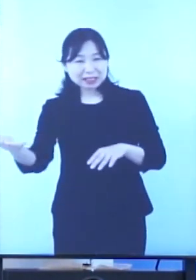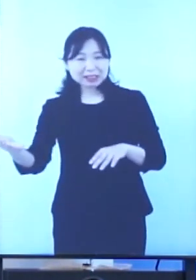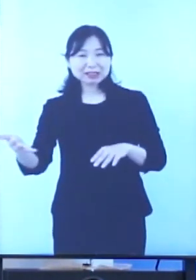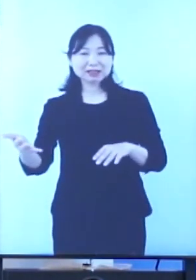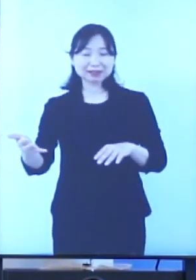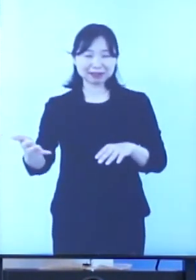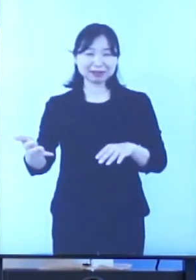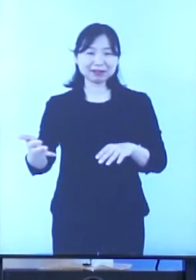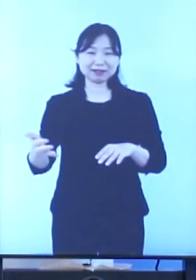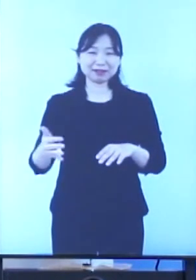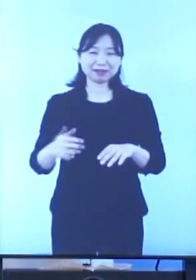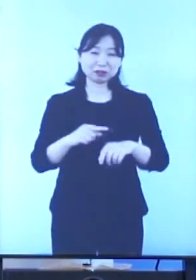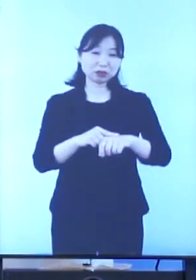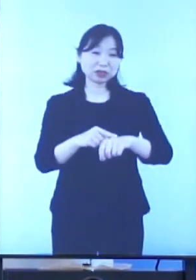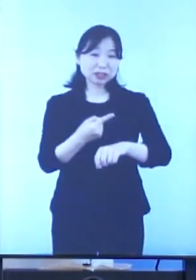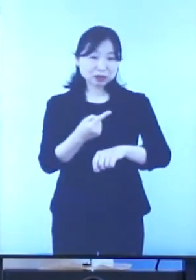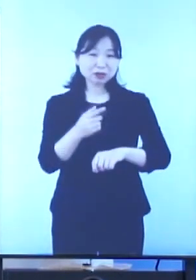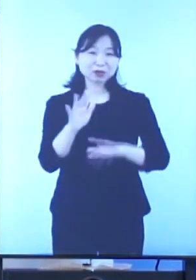ですので、